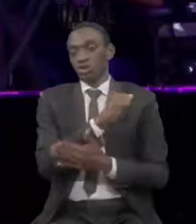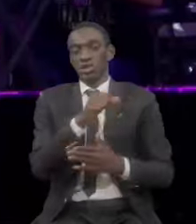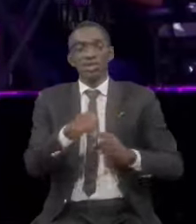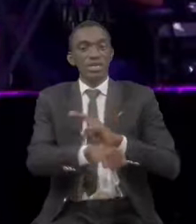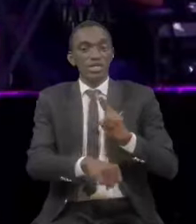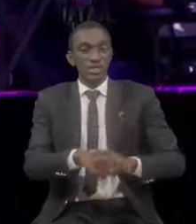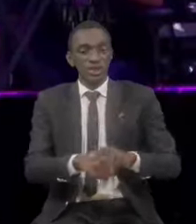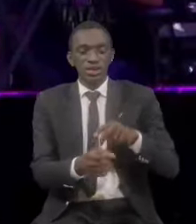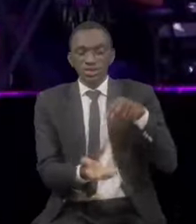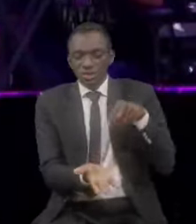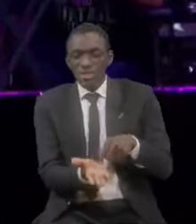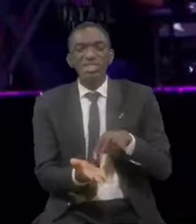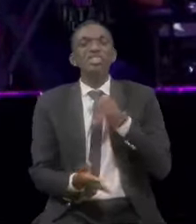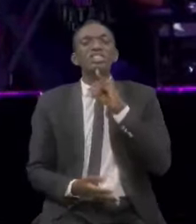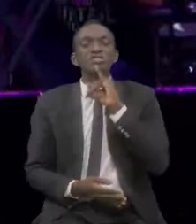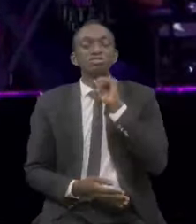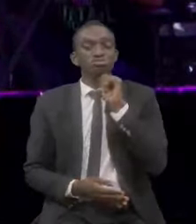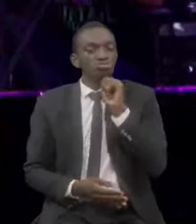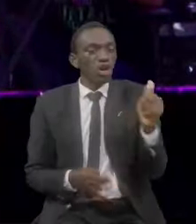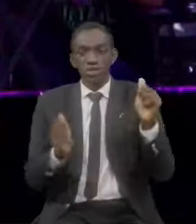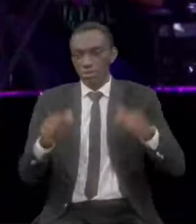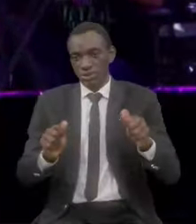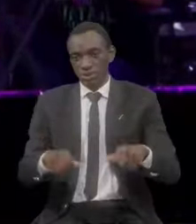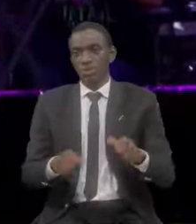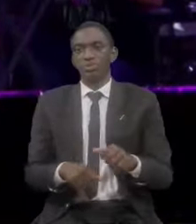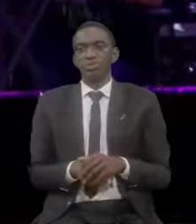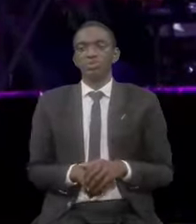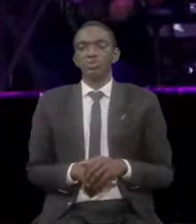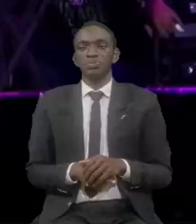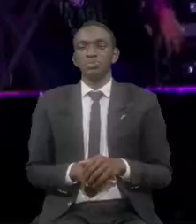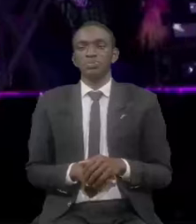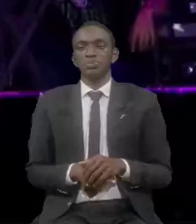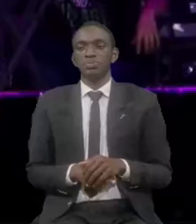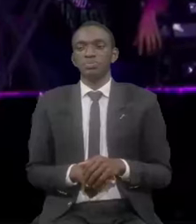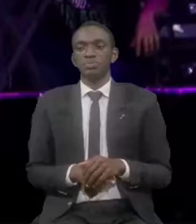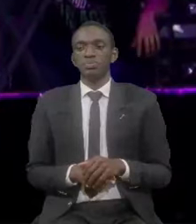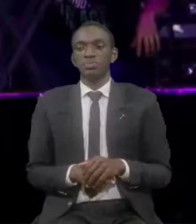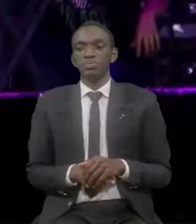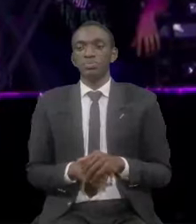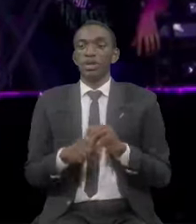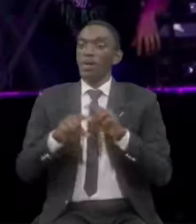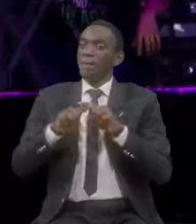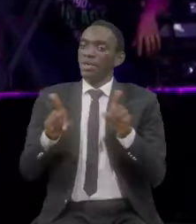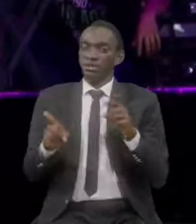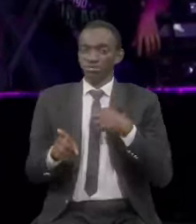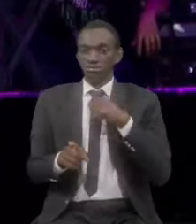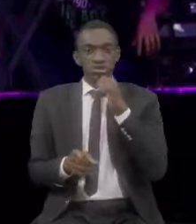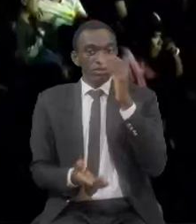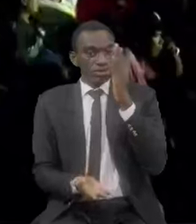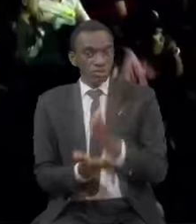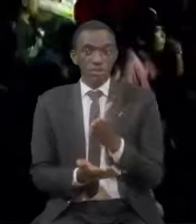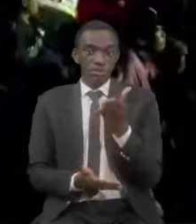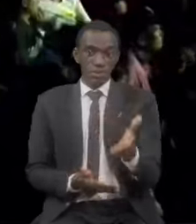Aux hommes de toutes les nations, cela est impossible. Mais on ne s'arrête pas